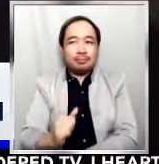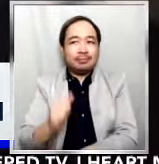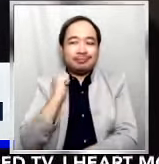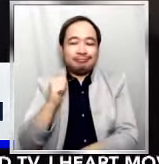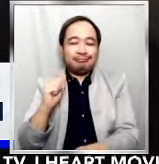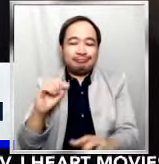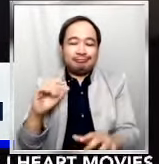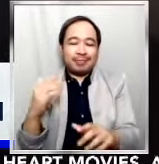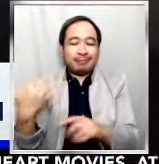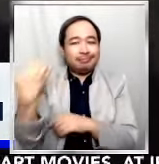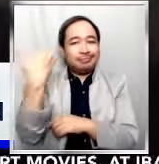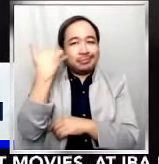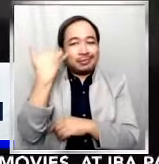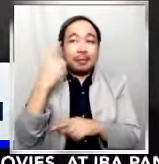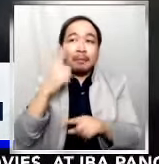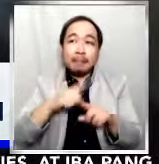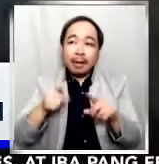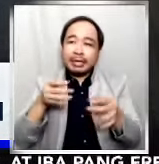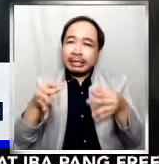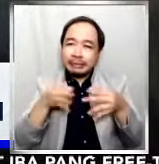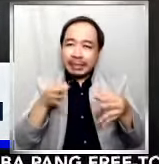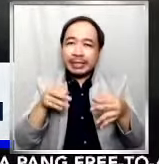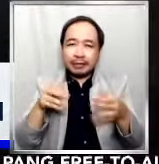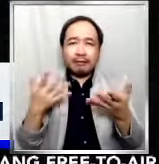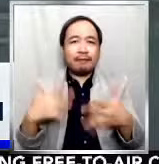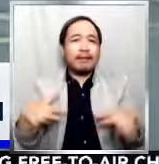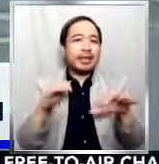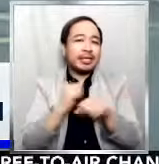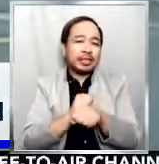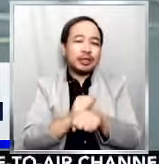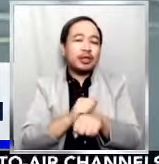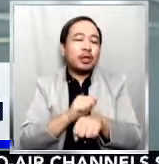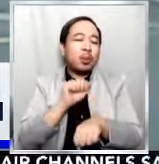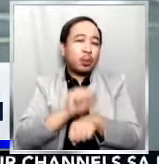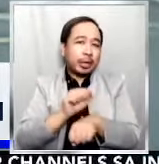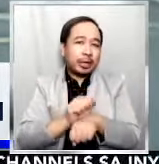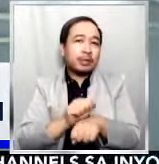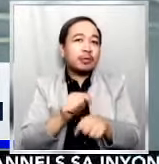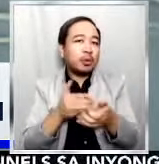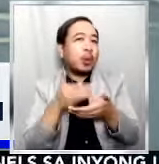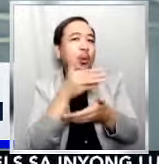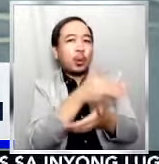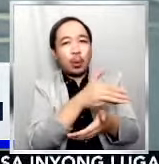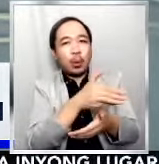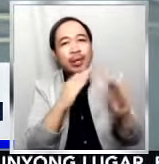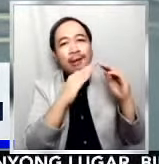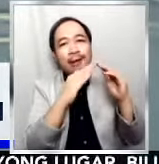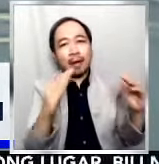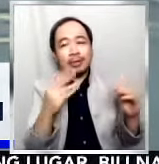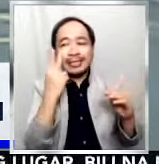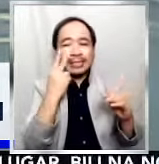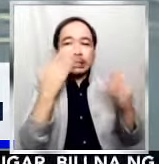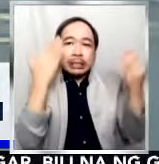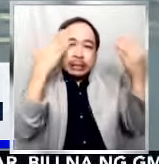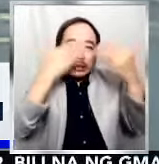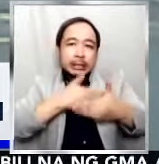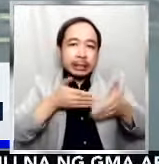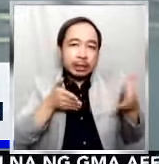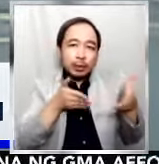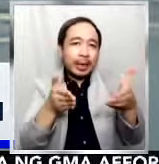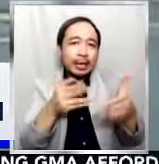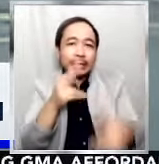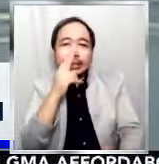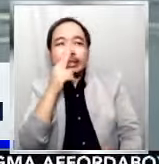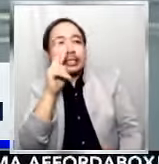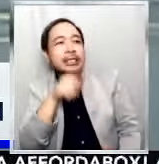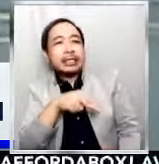ng duty niya at maniniil sana sa pinapaupahang bahay. Madilim daw sa kalsada kaya hindi niya nakita ang taong sumisenyas para